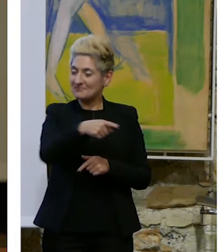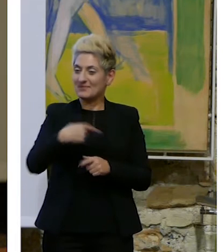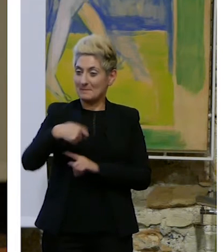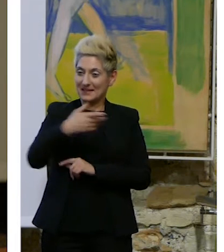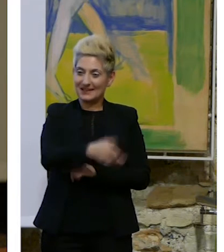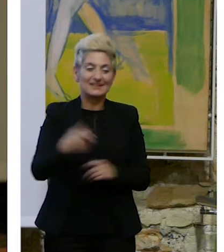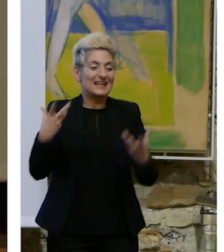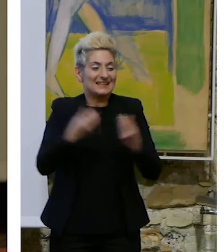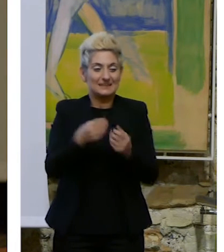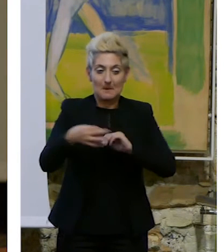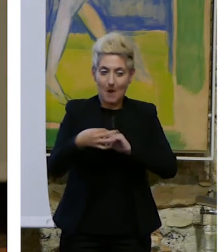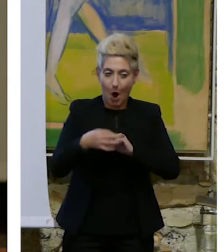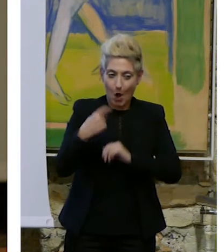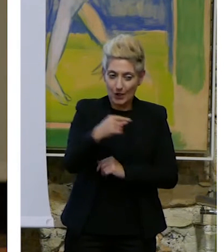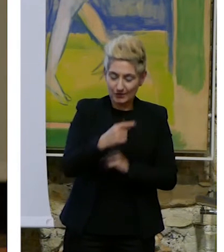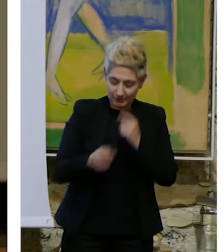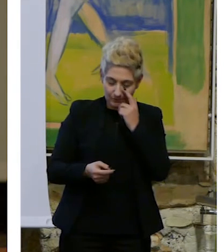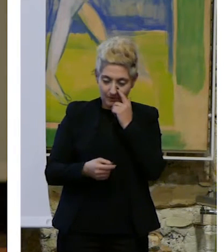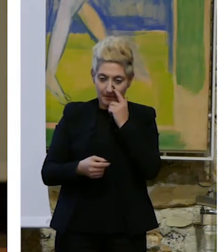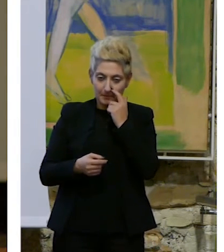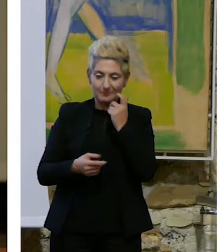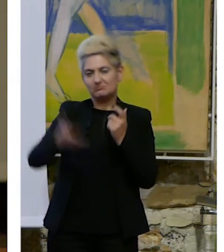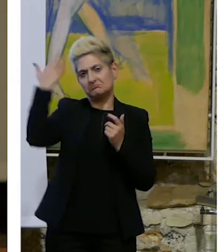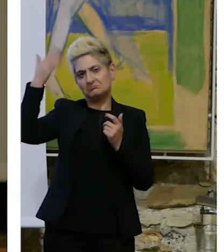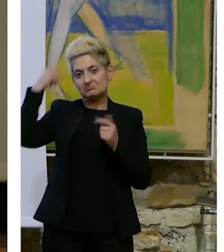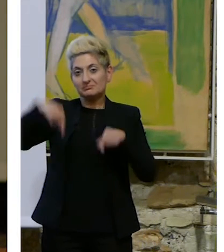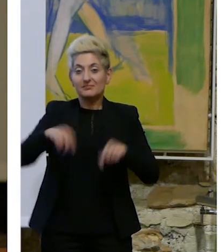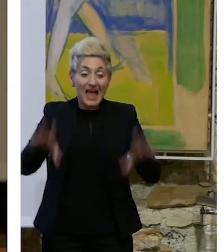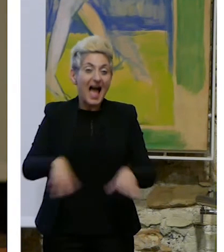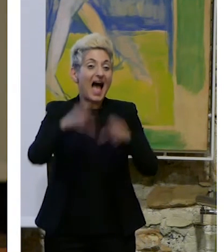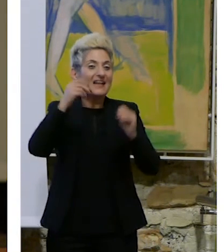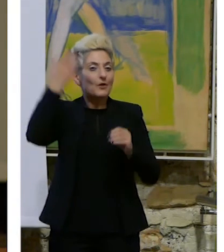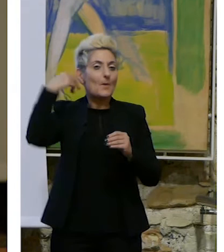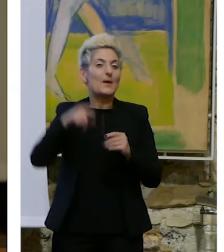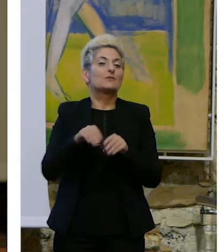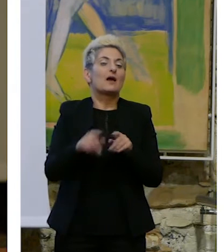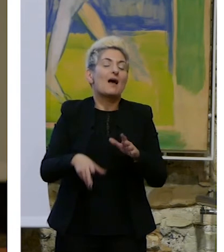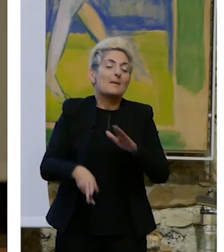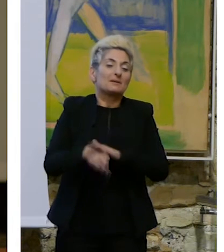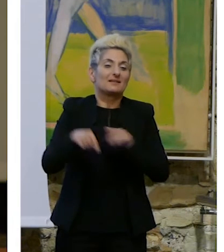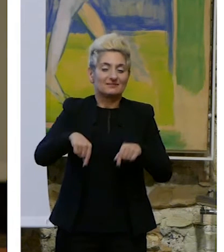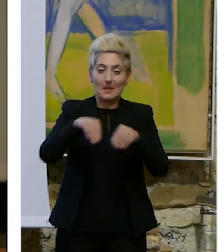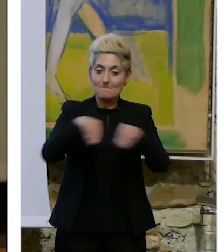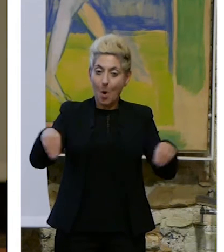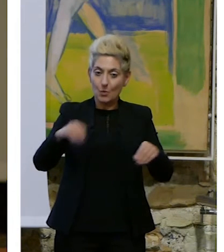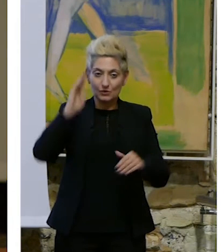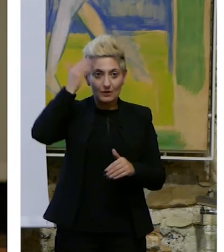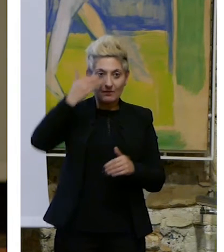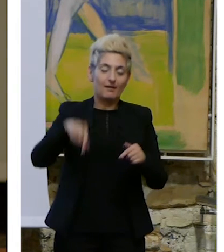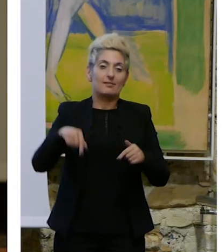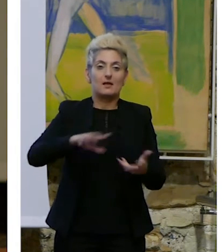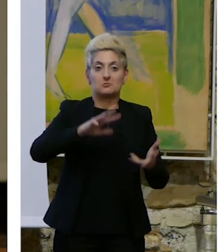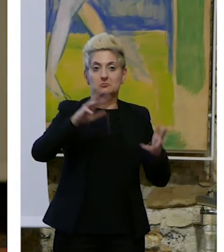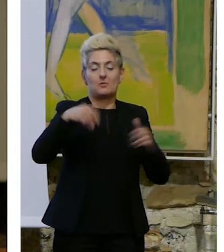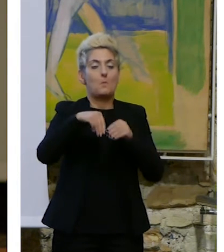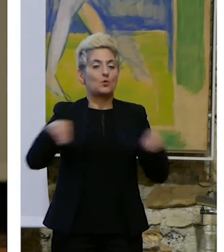sua consorte. Sono stato qua tanti anni fa, all'inizio dell'embrione di questo museo, e l'ho rivisto oggi molto